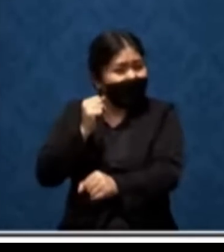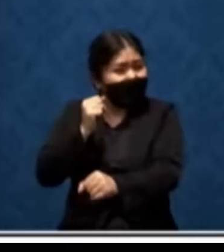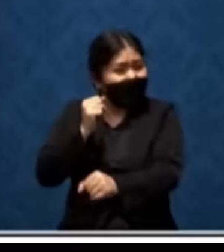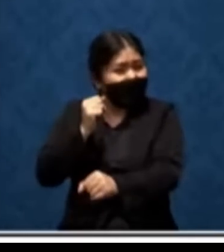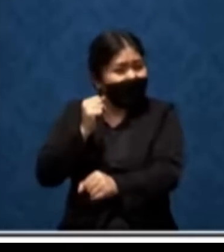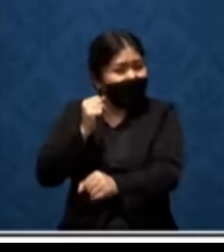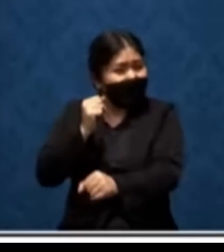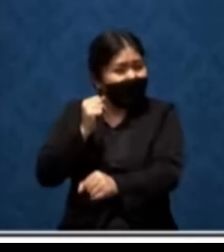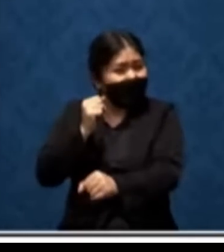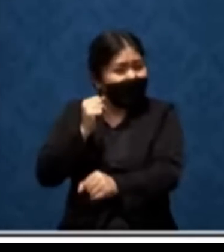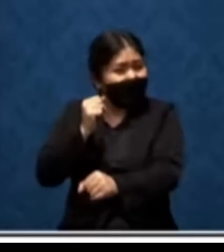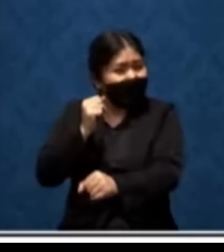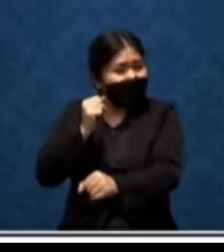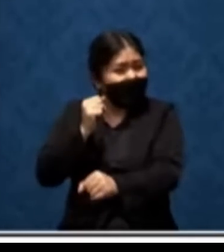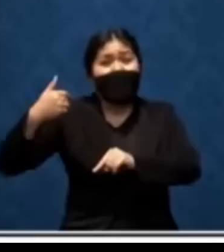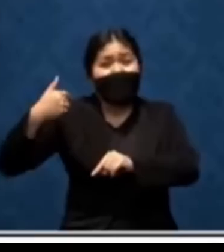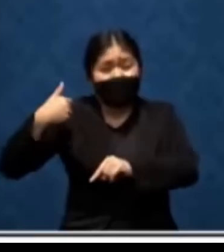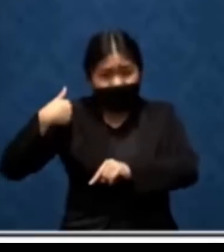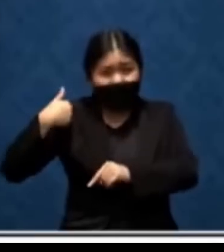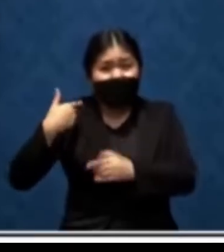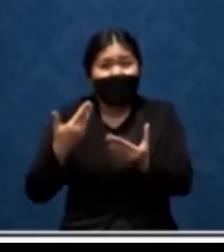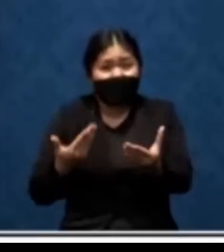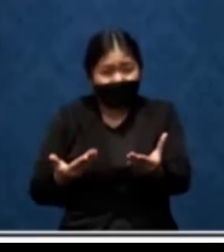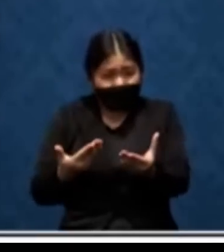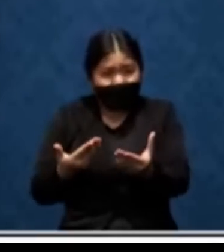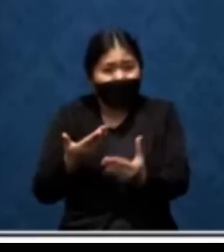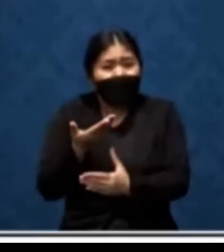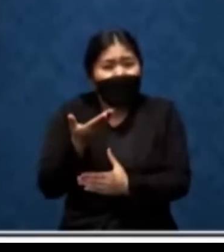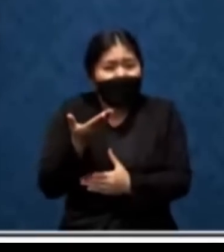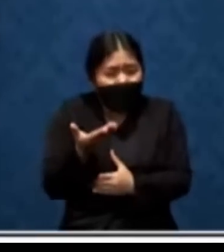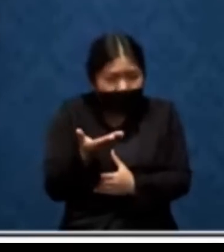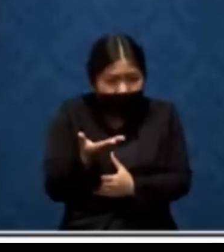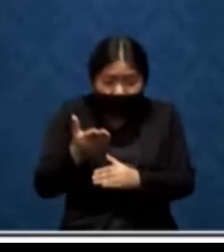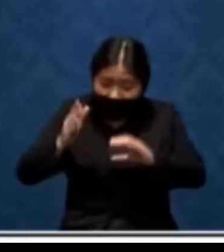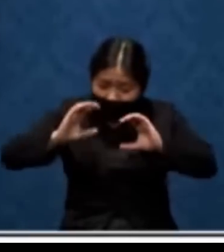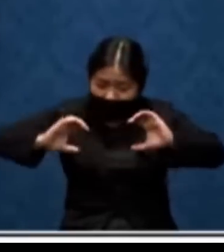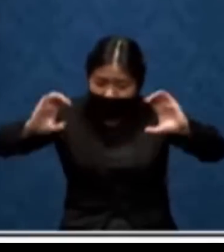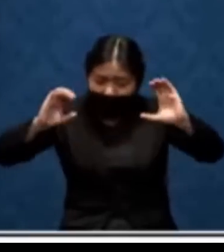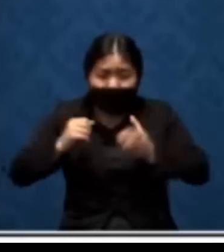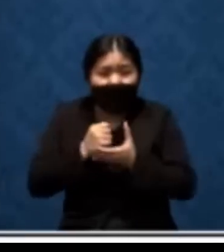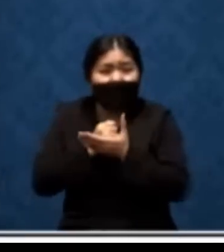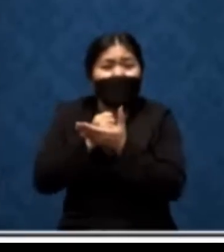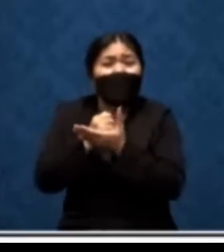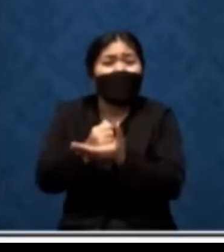ทธิพลค่ะดิฉันจึงขอร้องให้ทางภาครัฐช่วยเหลือด้วยเถิด